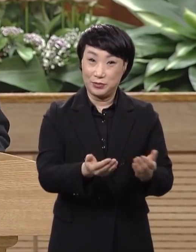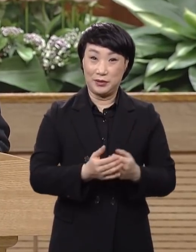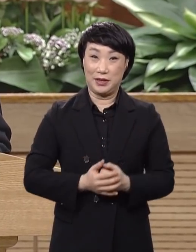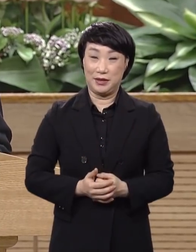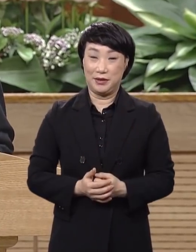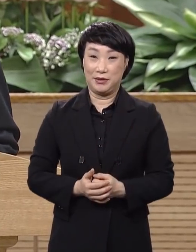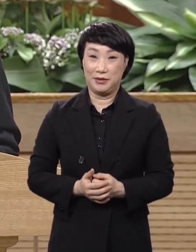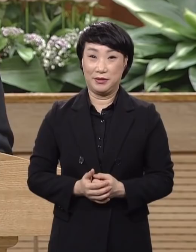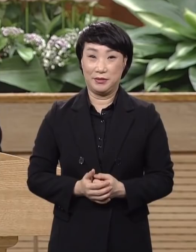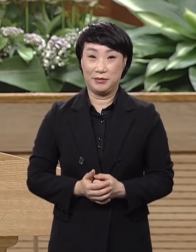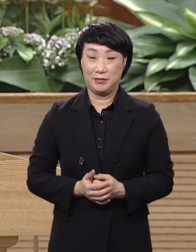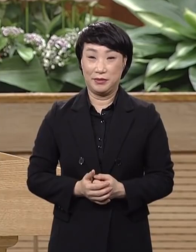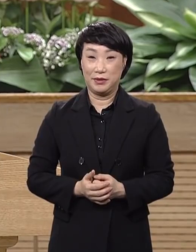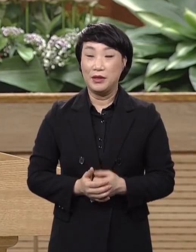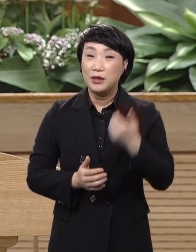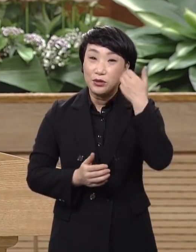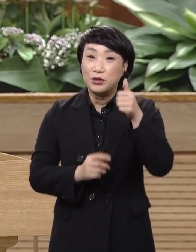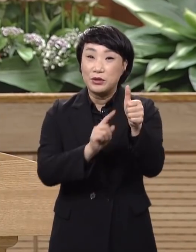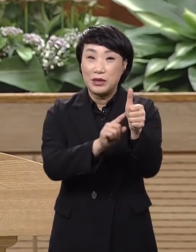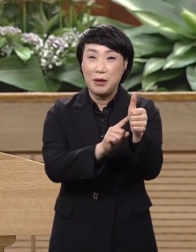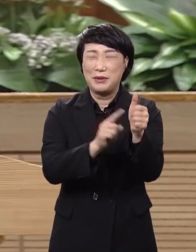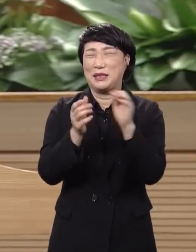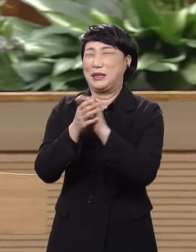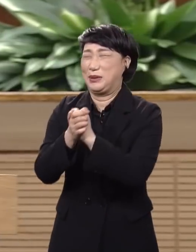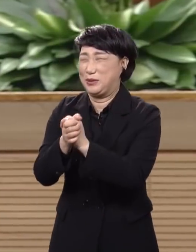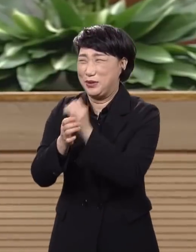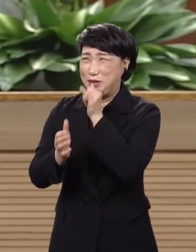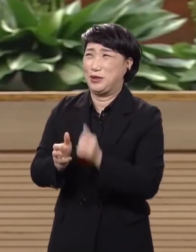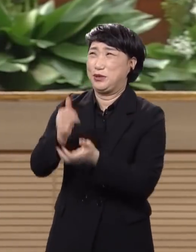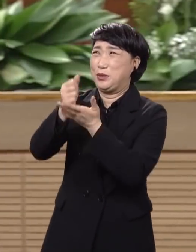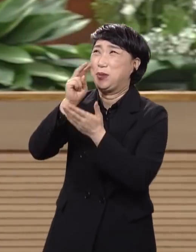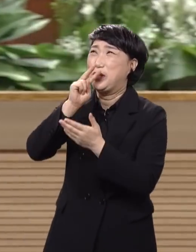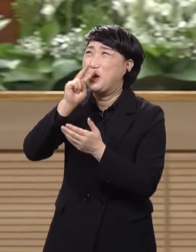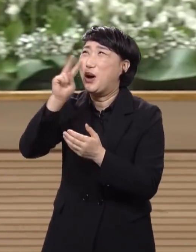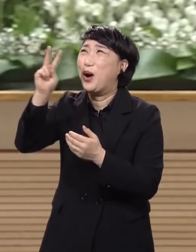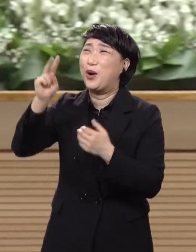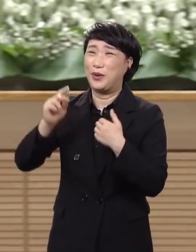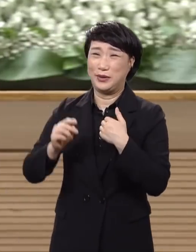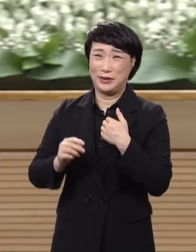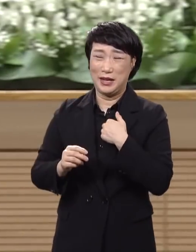분이십니다. 어떤 사람이 기도를 했어요. 주여